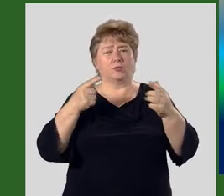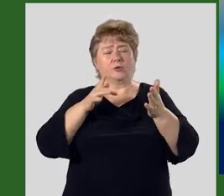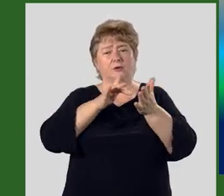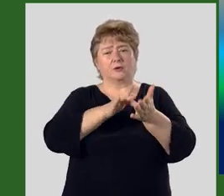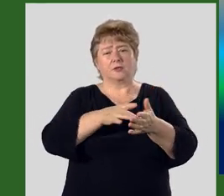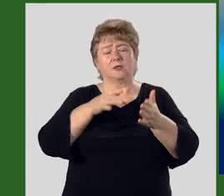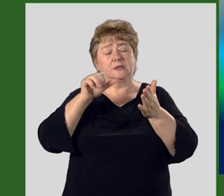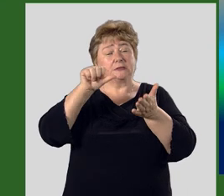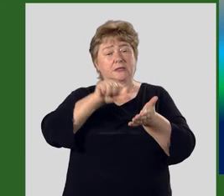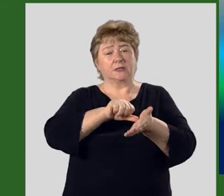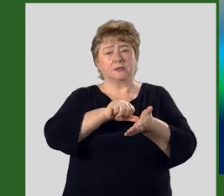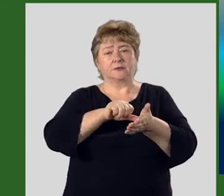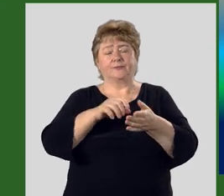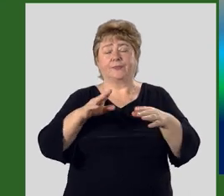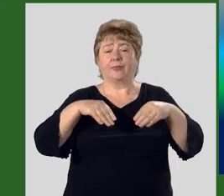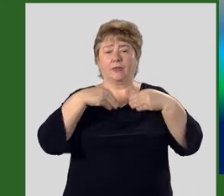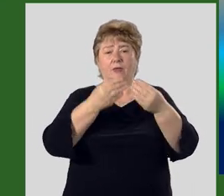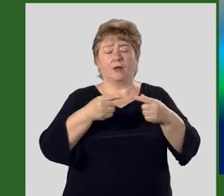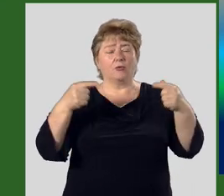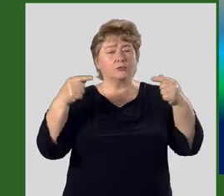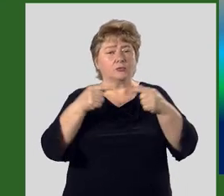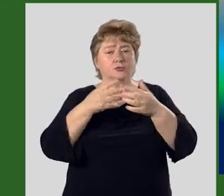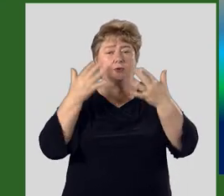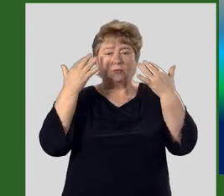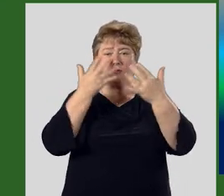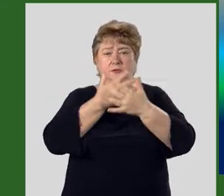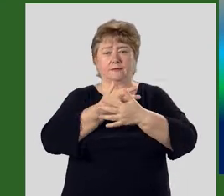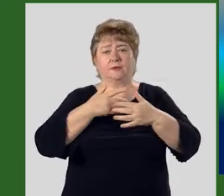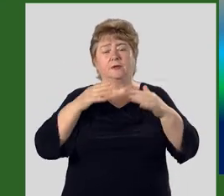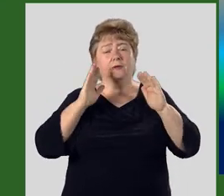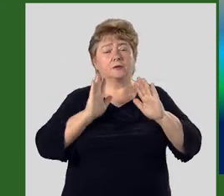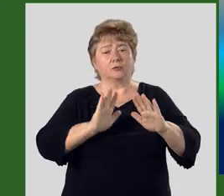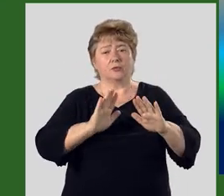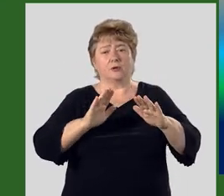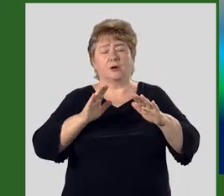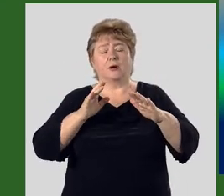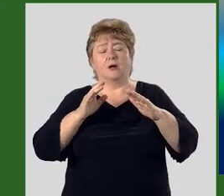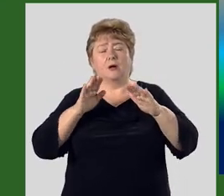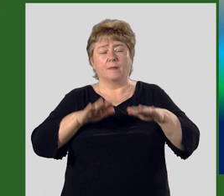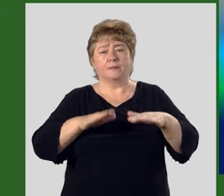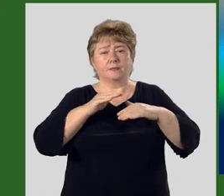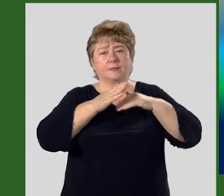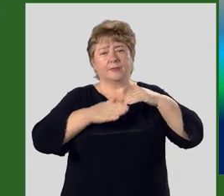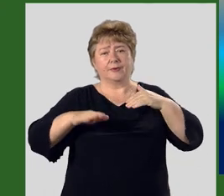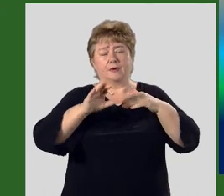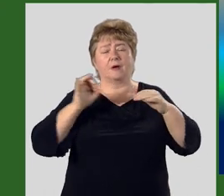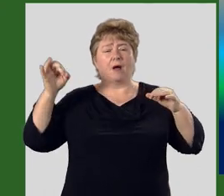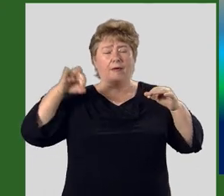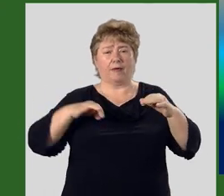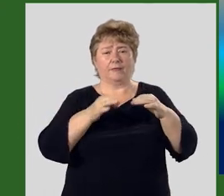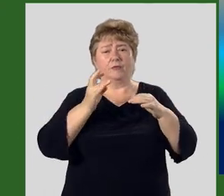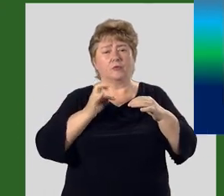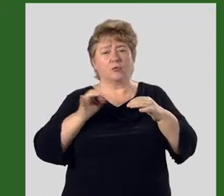городов и столиц. Он дает четкое представление не только о местоположении материков и